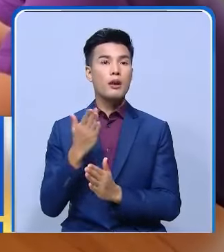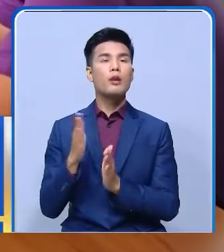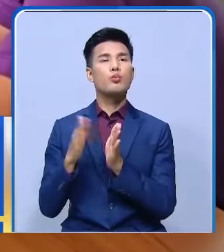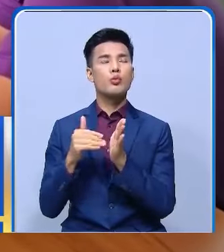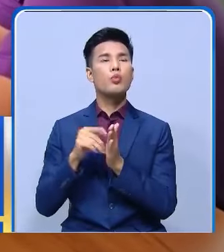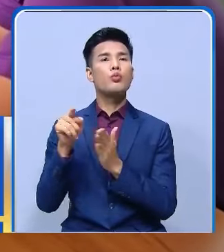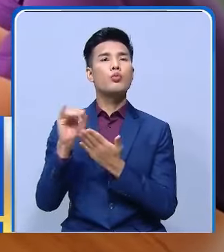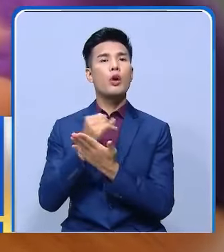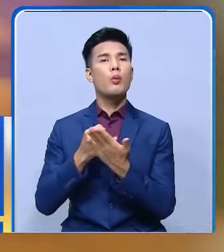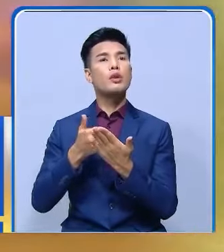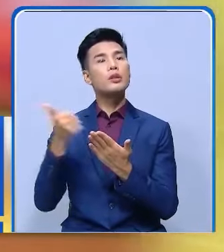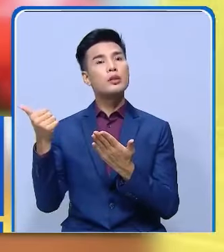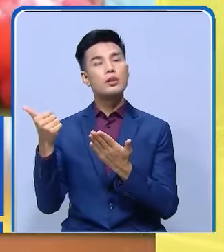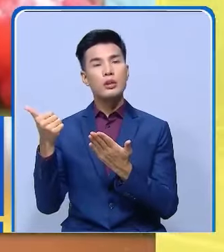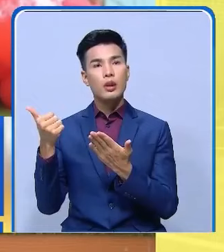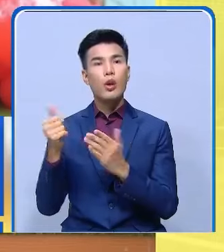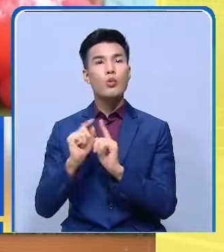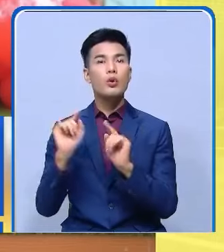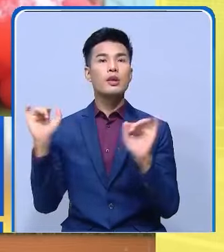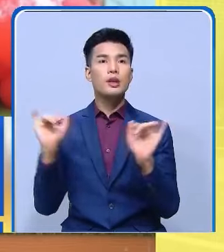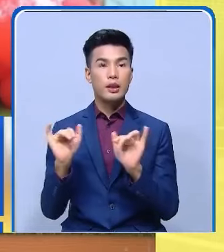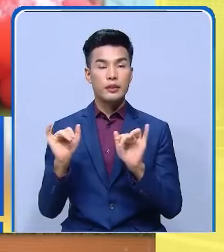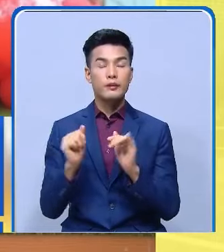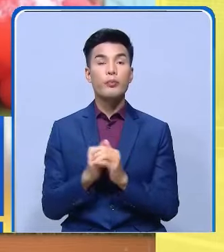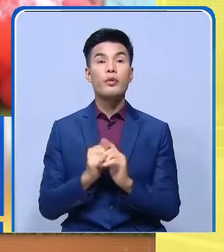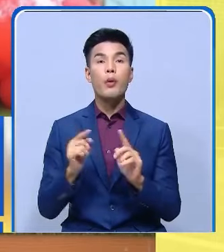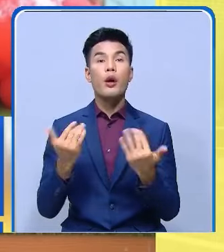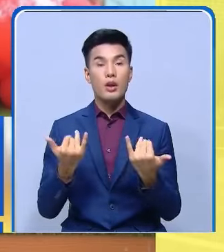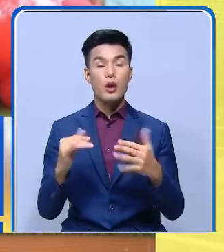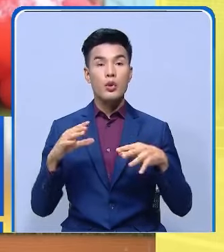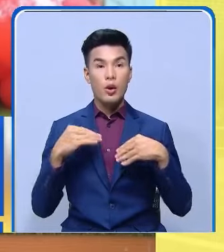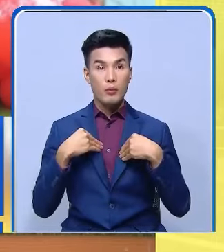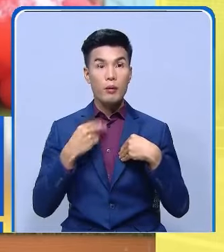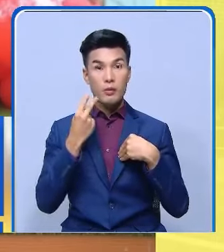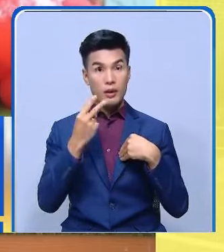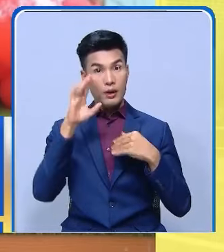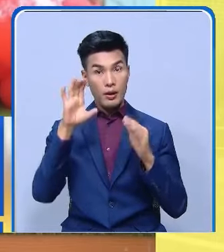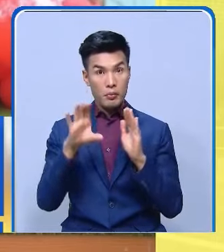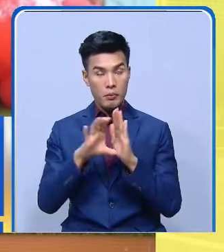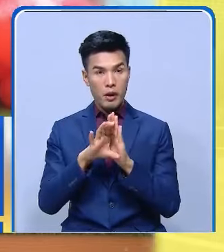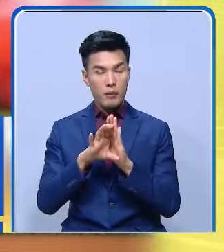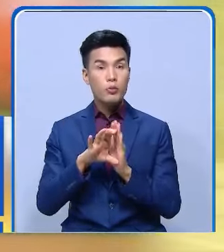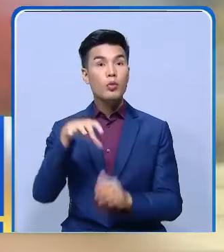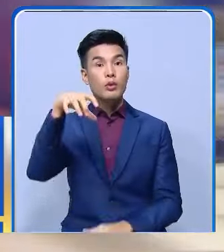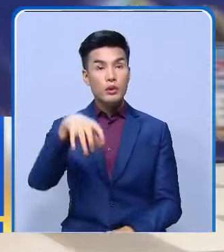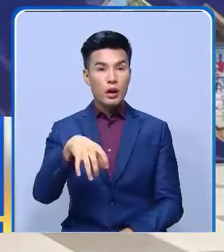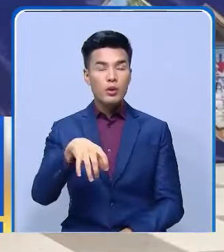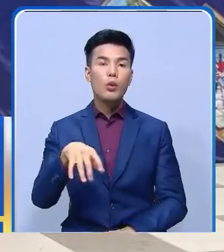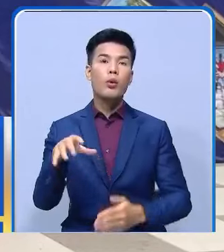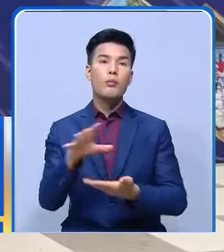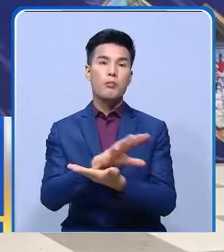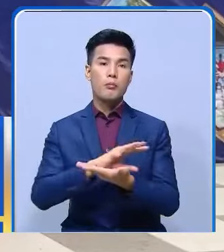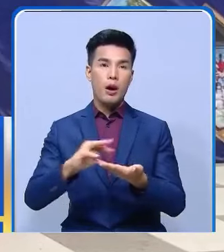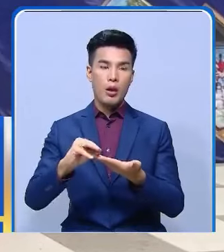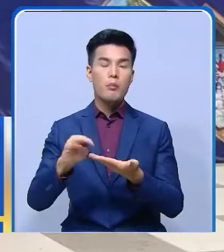างจังหวัดจึงยังไม่ได้มีการพูดคุยกันนะคะแต่ก็ยอมรับว่าภาพที่ปรากฏเนี่ยเป็นสถานที่ในมหาวิทยาลัยจริ